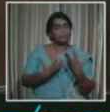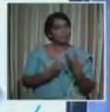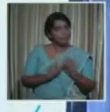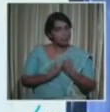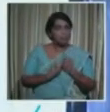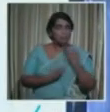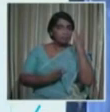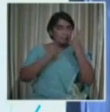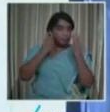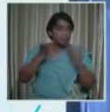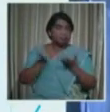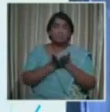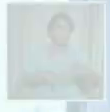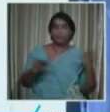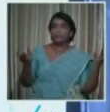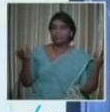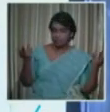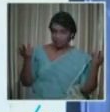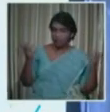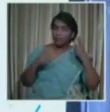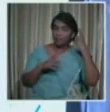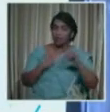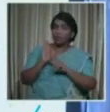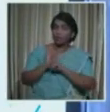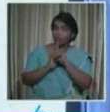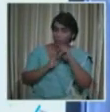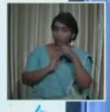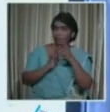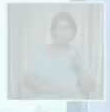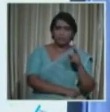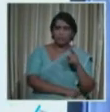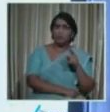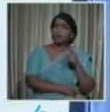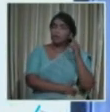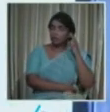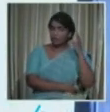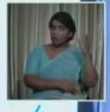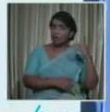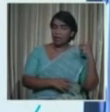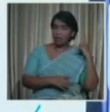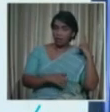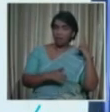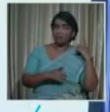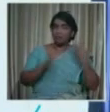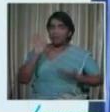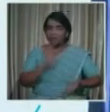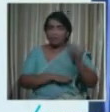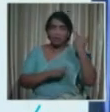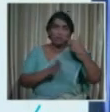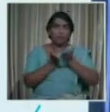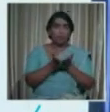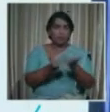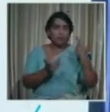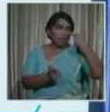මුර සංචාරය කරන්න අවශ්‍ය කරන ඩීසල් ටික නෑ. ඒ නිසා උතුරේ විශාල අර්බුදයක් තියෙනවා. ඒ ආරක්ෂක අංශ වලට යන්න විදියක් නෑ.